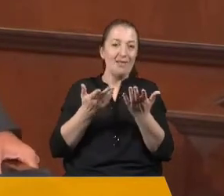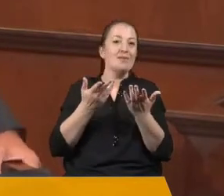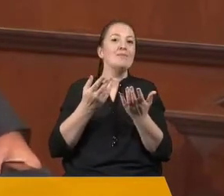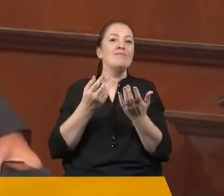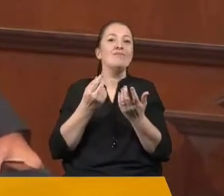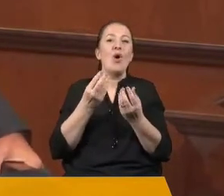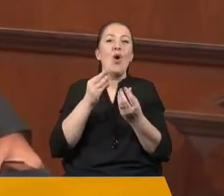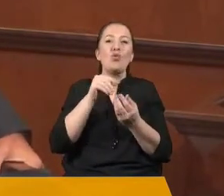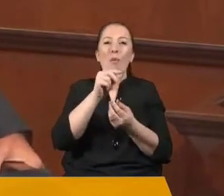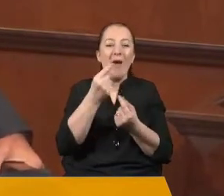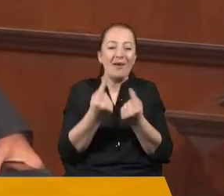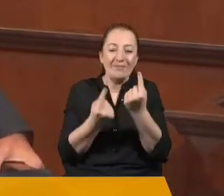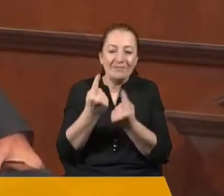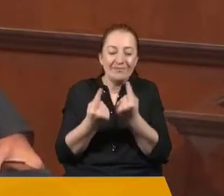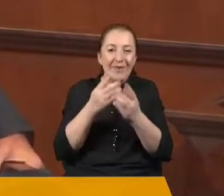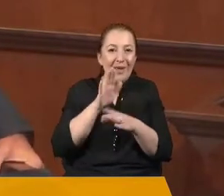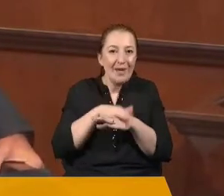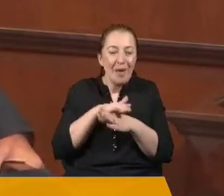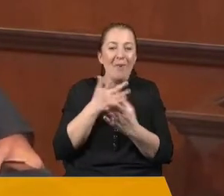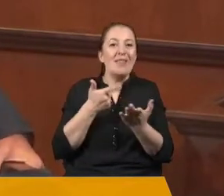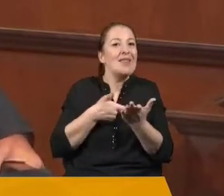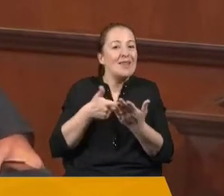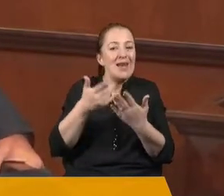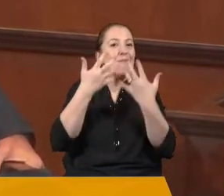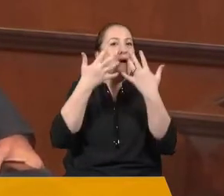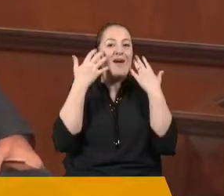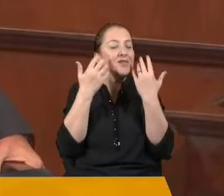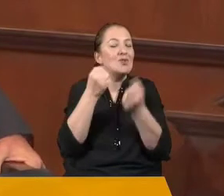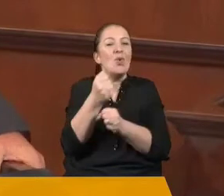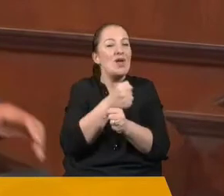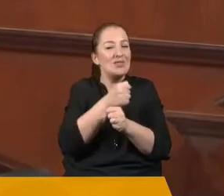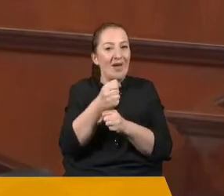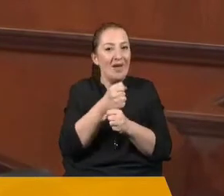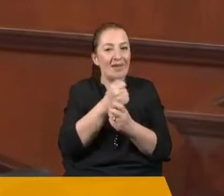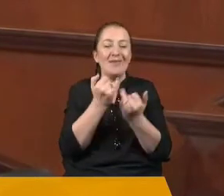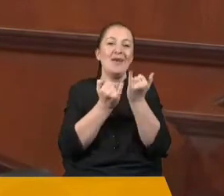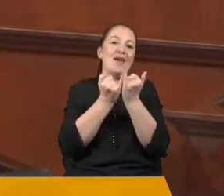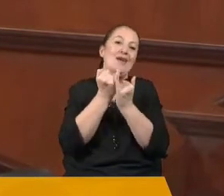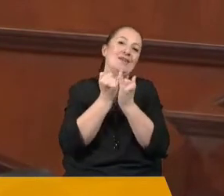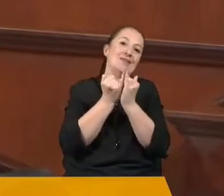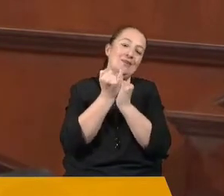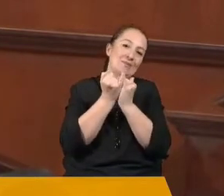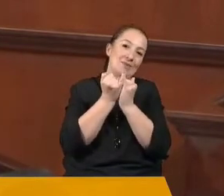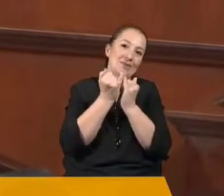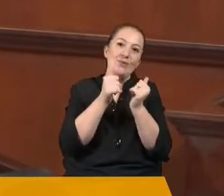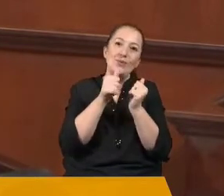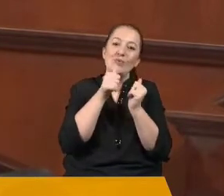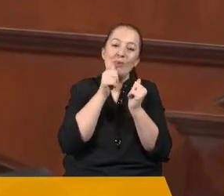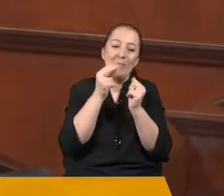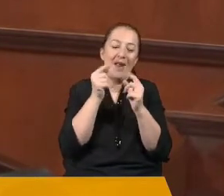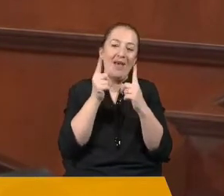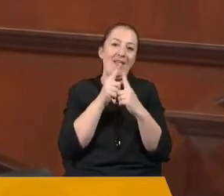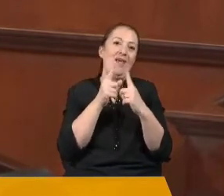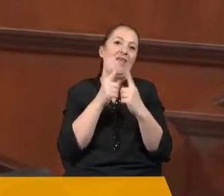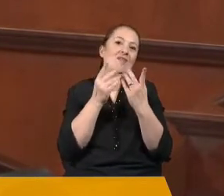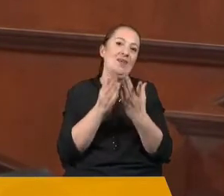biçen, tarımla, hayvancılıkla uğraşan kardeşlerimizin su tarifeleriyle ilgili.